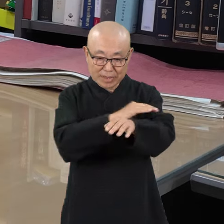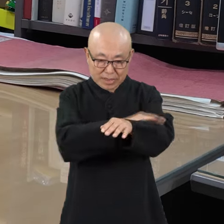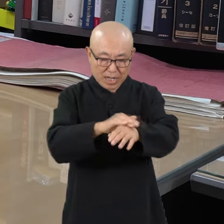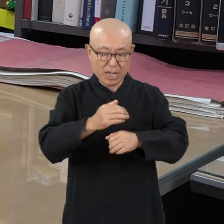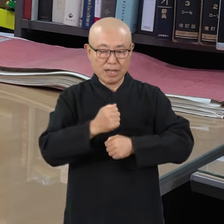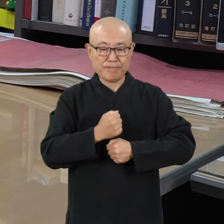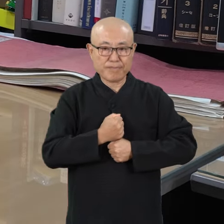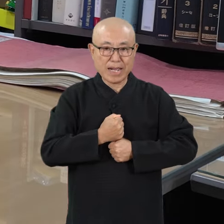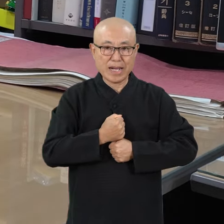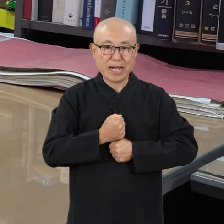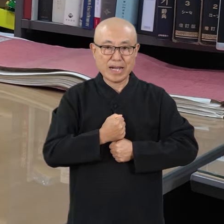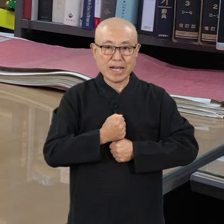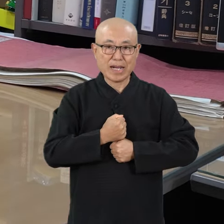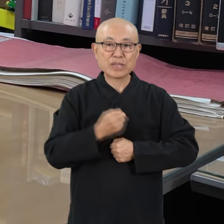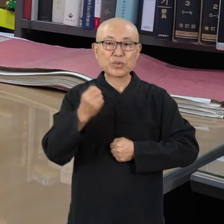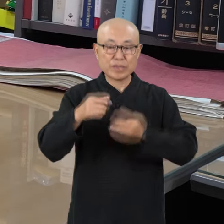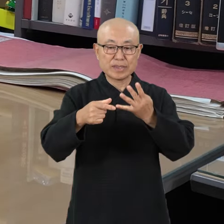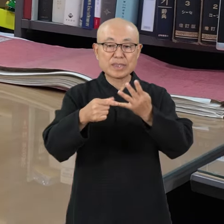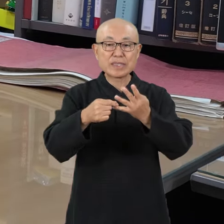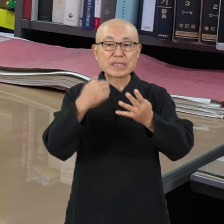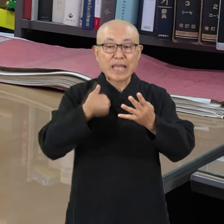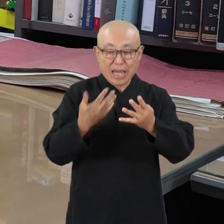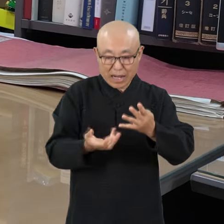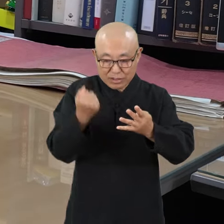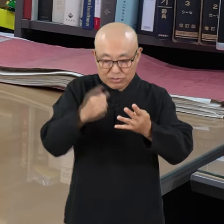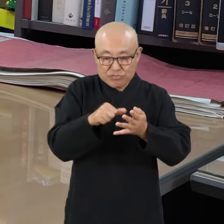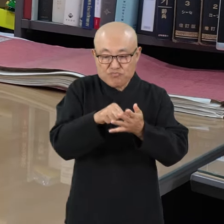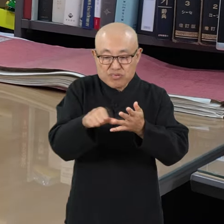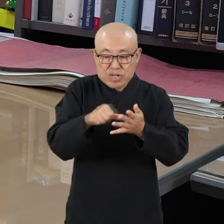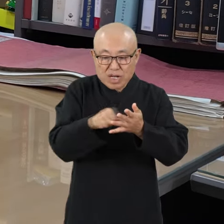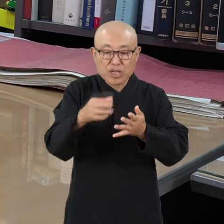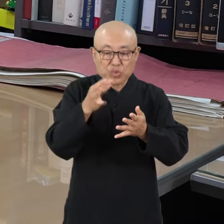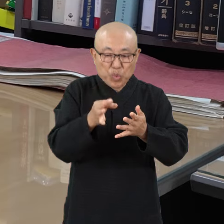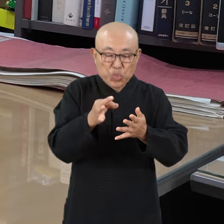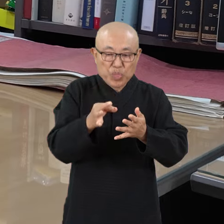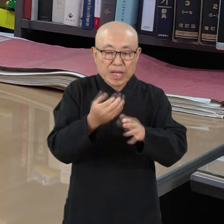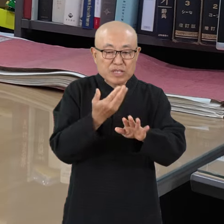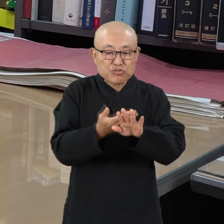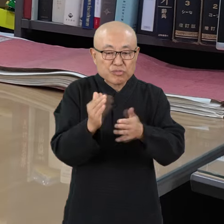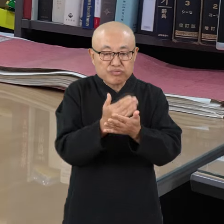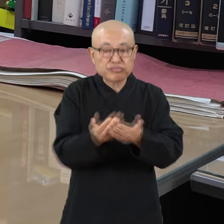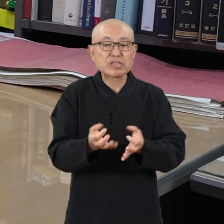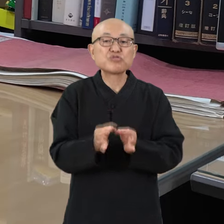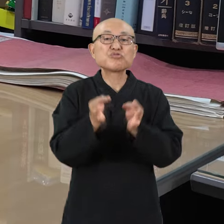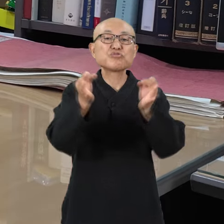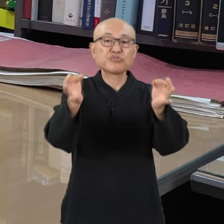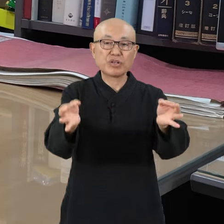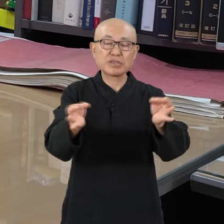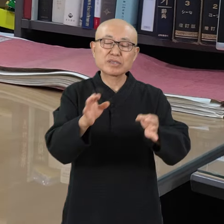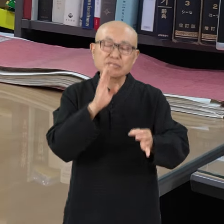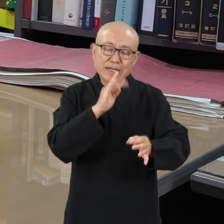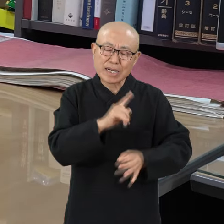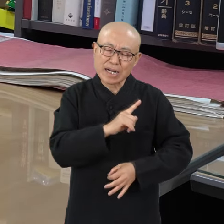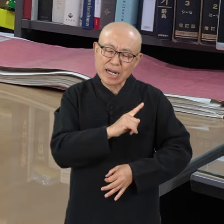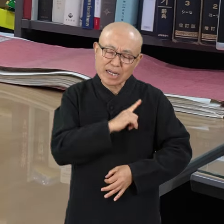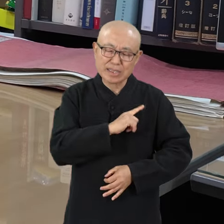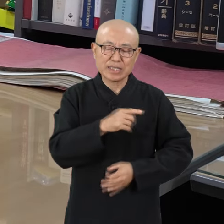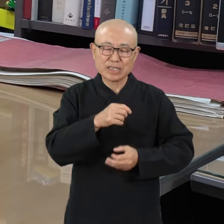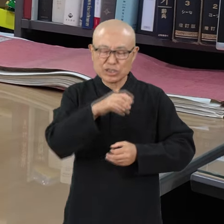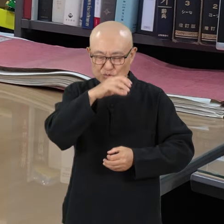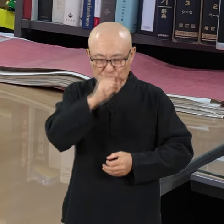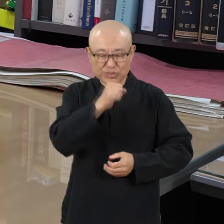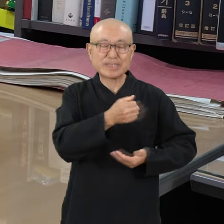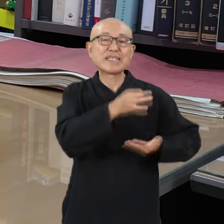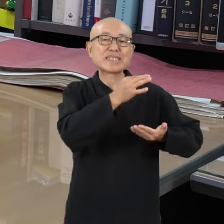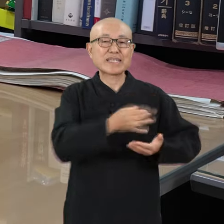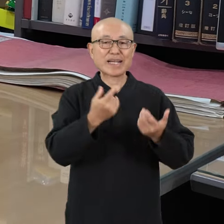그리고 내가 갖고 있는 걸 나눌 수 있다면, 베풀 수 있다면 이것은 최고의 재산이다. 이 사람은